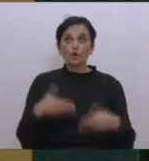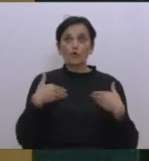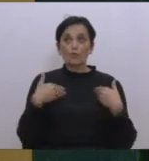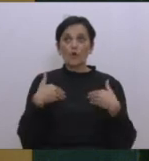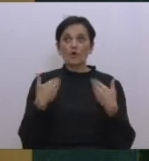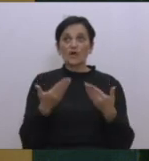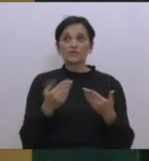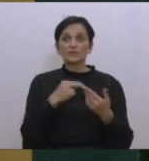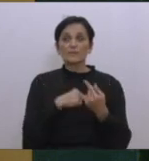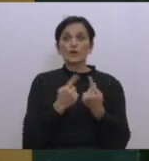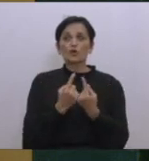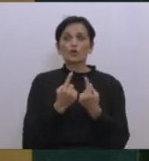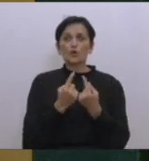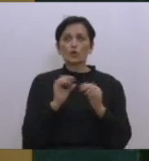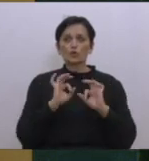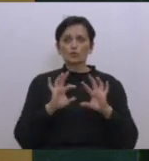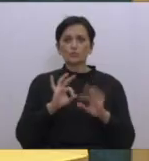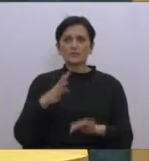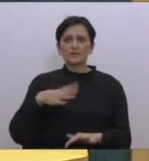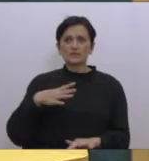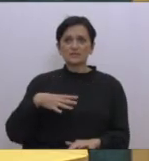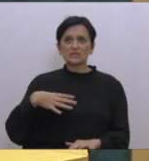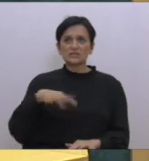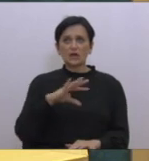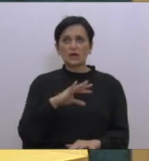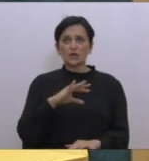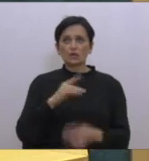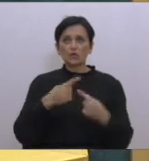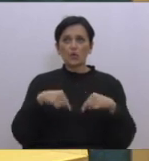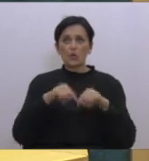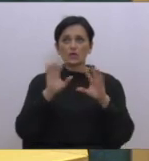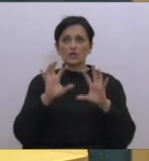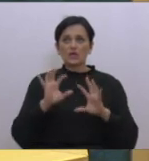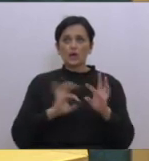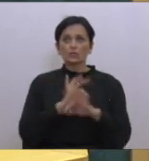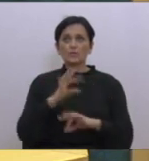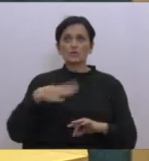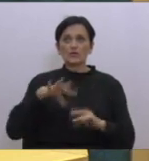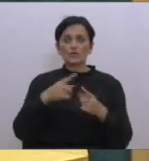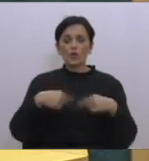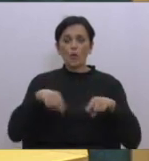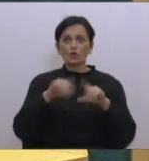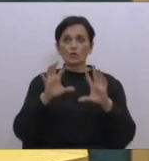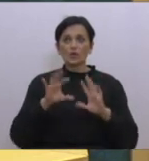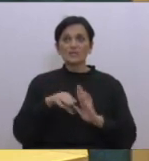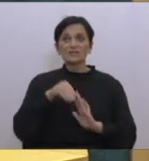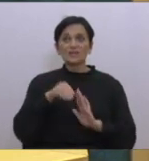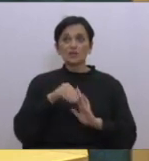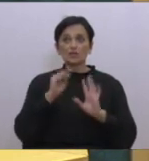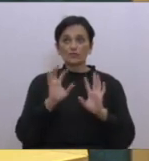Მოგესალმებით, კოლეგებო, წარმოგიდგენთ საქართველოს ორგანული კანონის პროექტს, საქართველოს ორგანულ კანონში, საარჩევნო